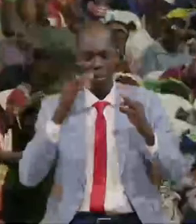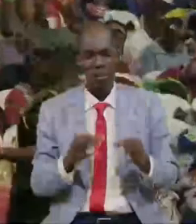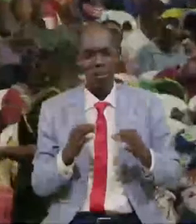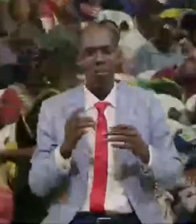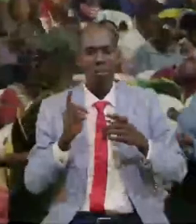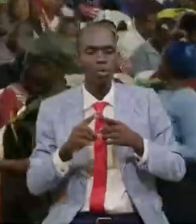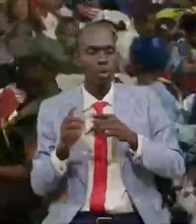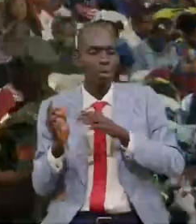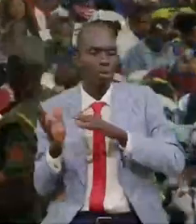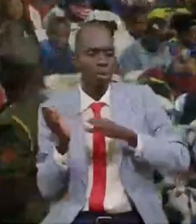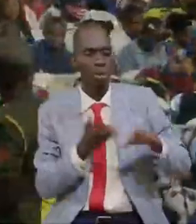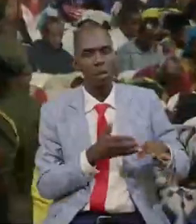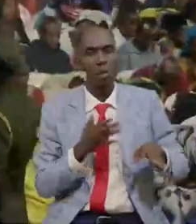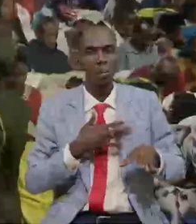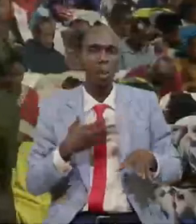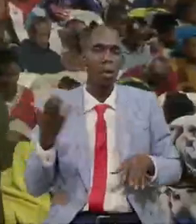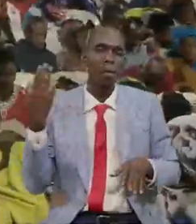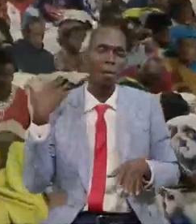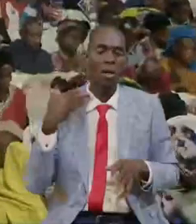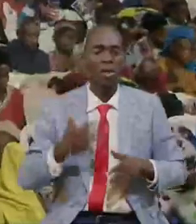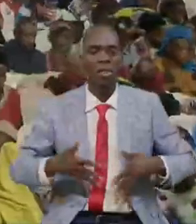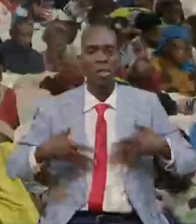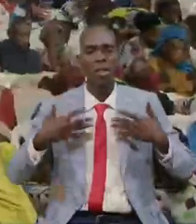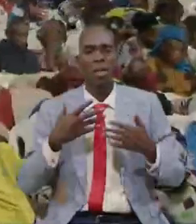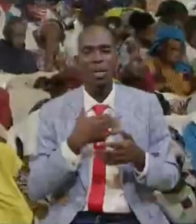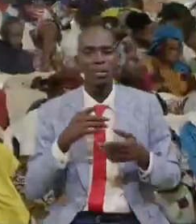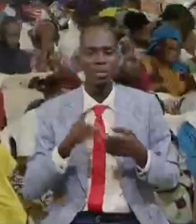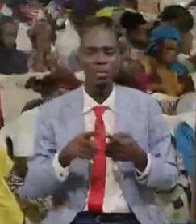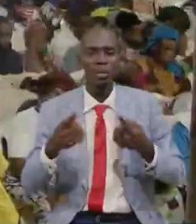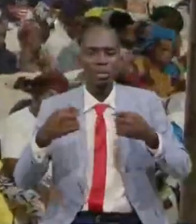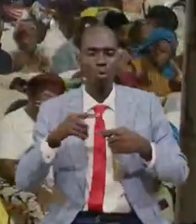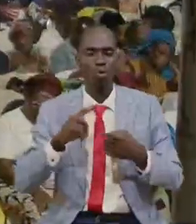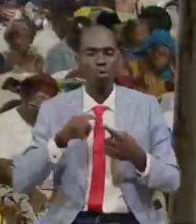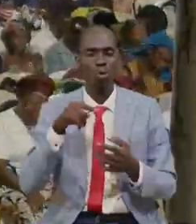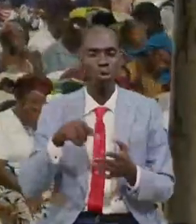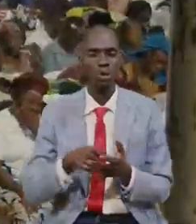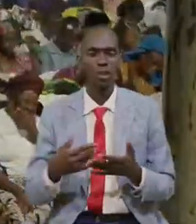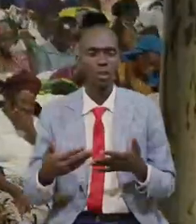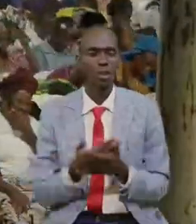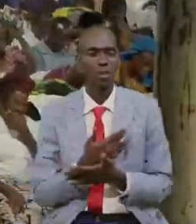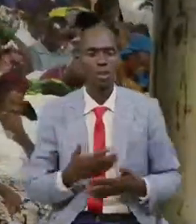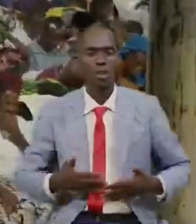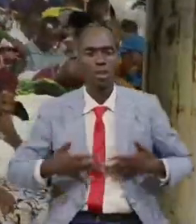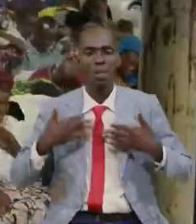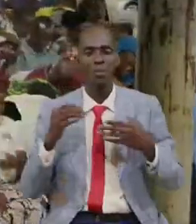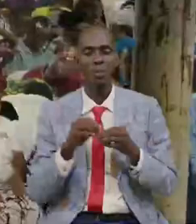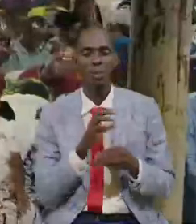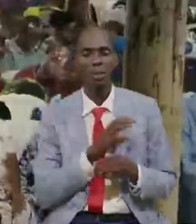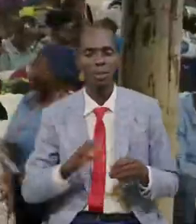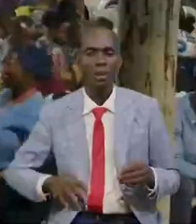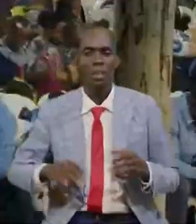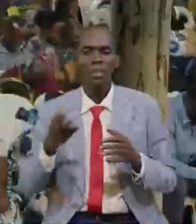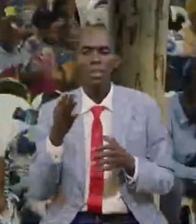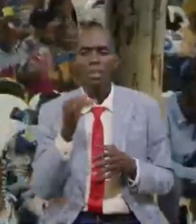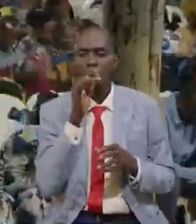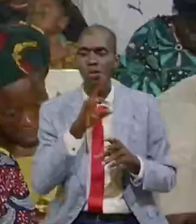décide d'abandonner ma vie passée et de venir à cette nouvelle vie en Christ, pas de retour, pas